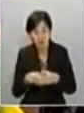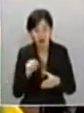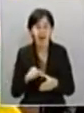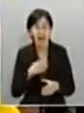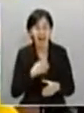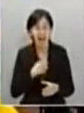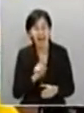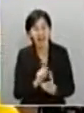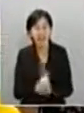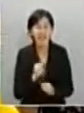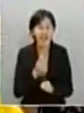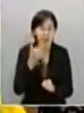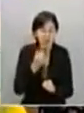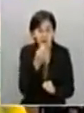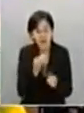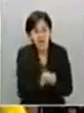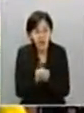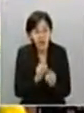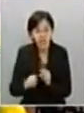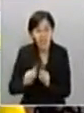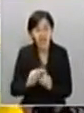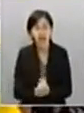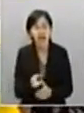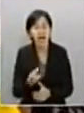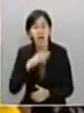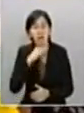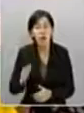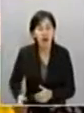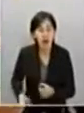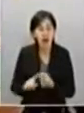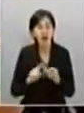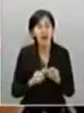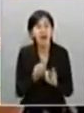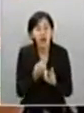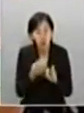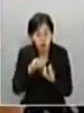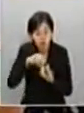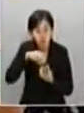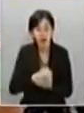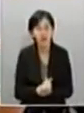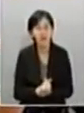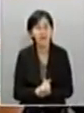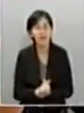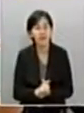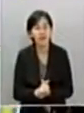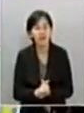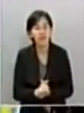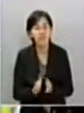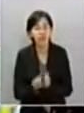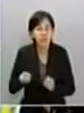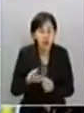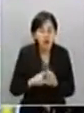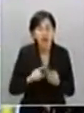านซึ่งแต่ละวันก็จะทำไม่เหมือนกันอย่างเมื่อวานก็จะเป็นพวกข้าวขาหมูนะคะเป็นขนมถ้วยฟูอันนี้ก็จะเป็นหอยทอดผัดไทยแล้วก็ขนมดอกจอก